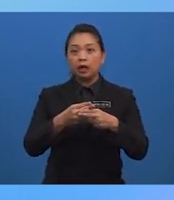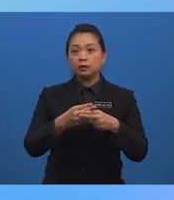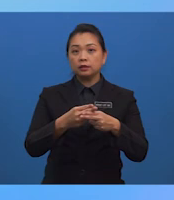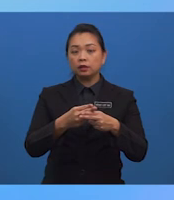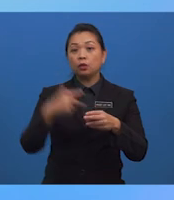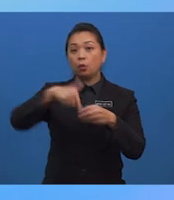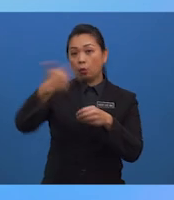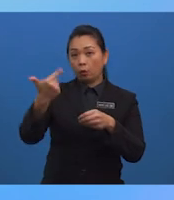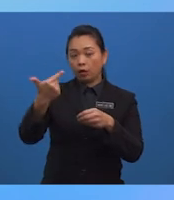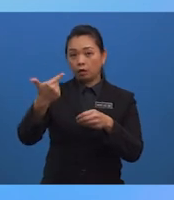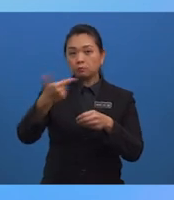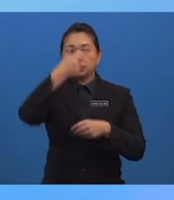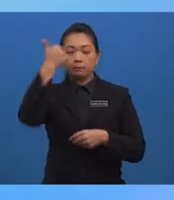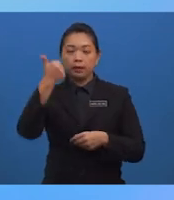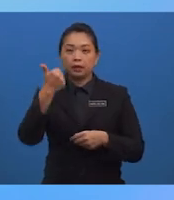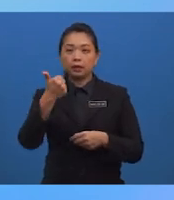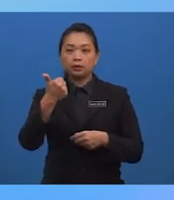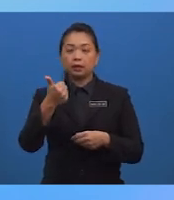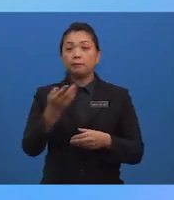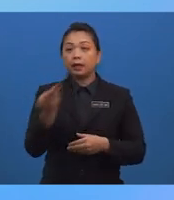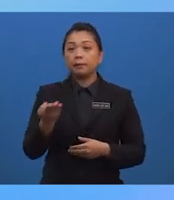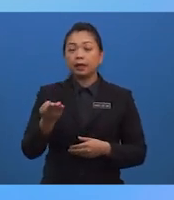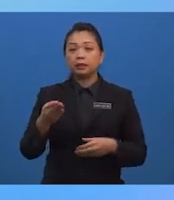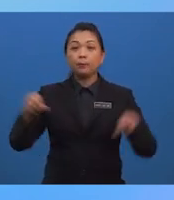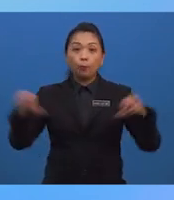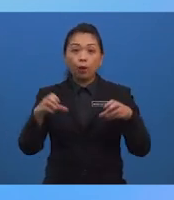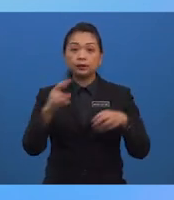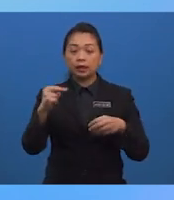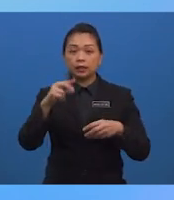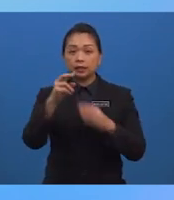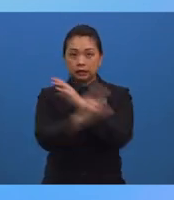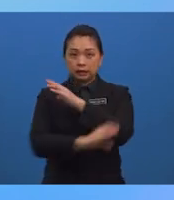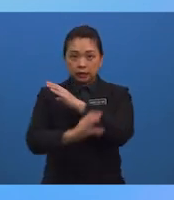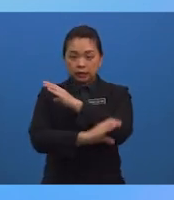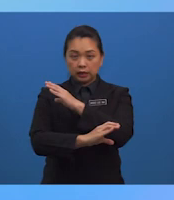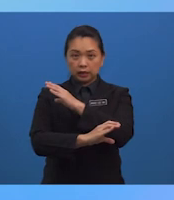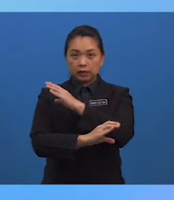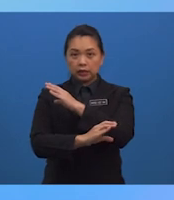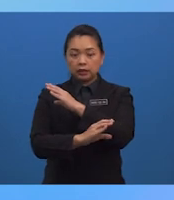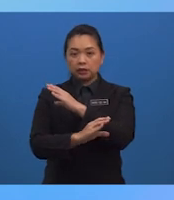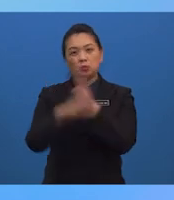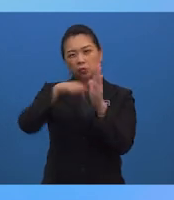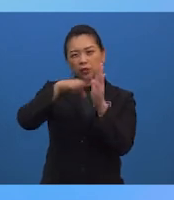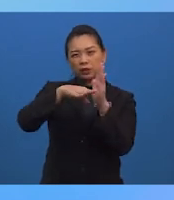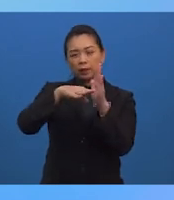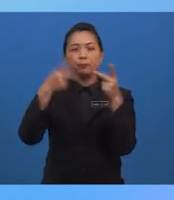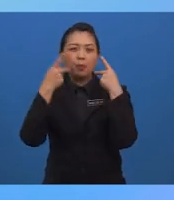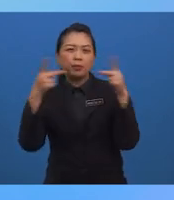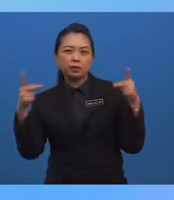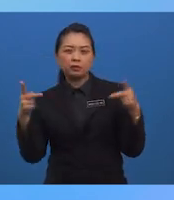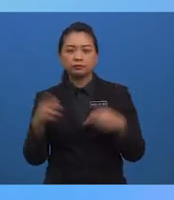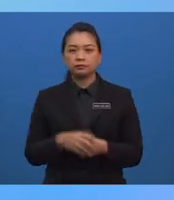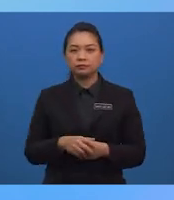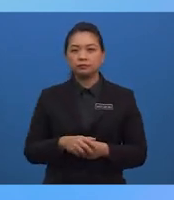semakin luntur. Akhirnya, negara akan kehilangan identiti dan jati diri.